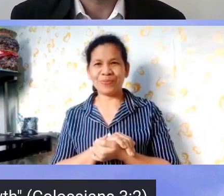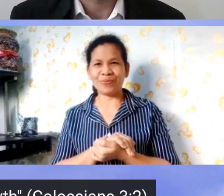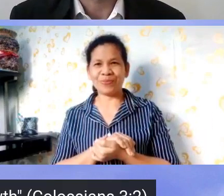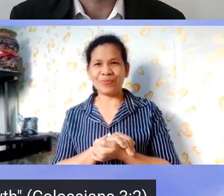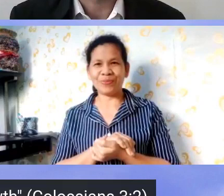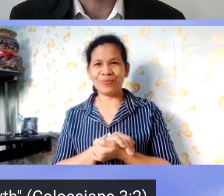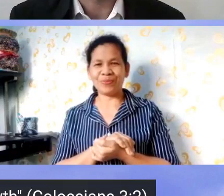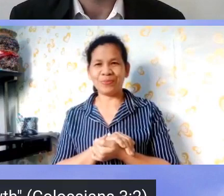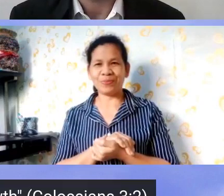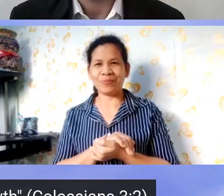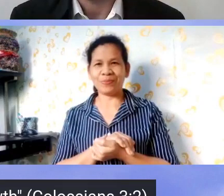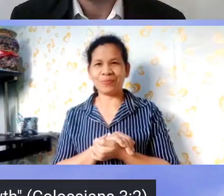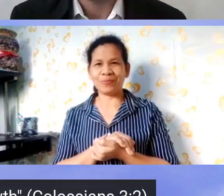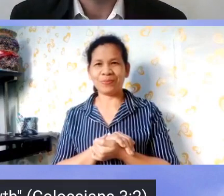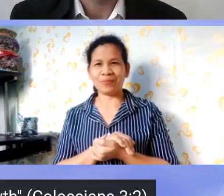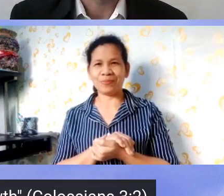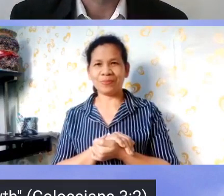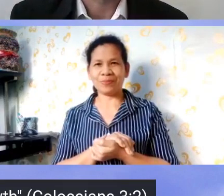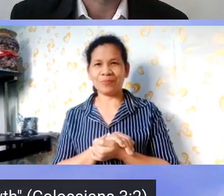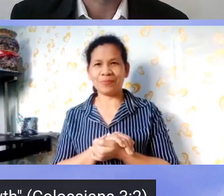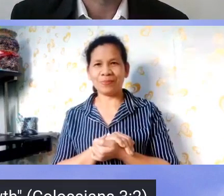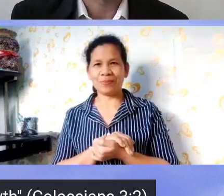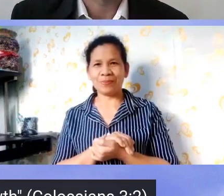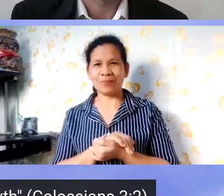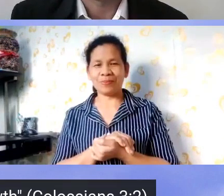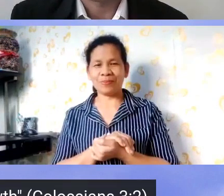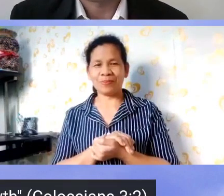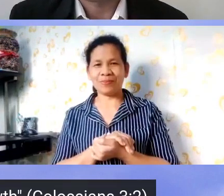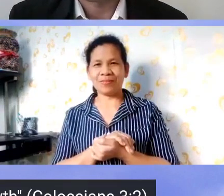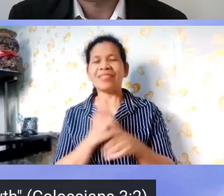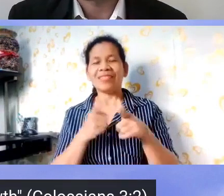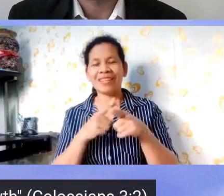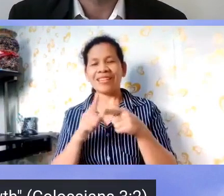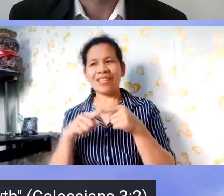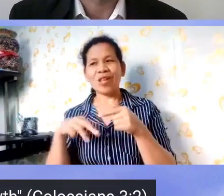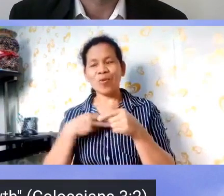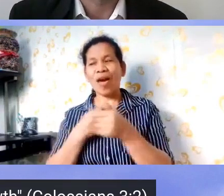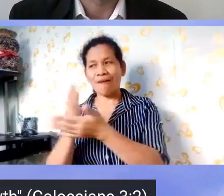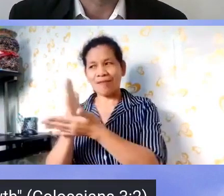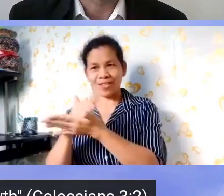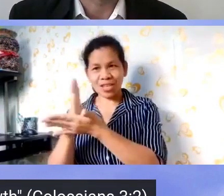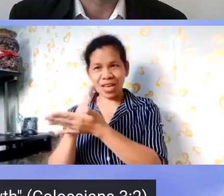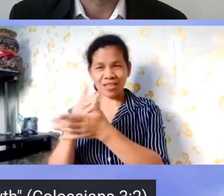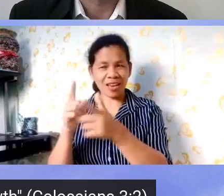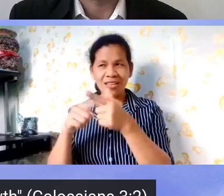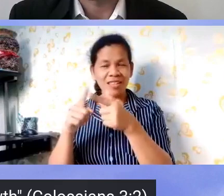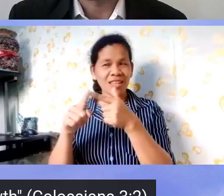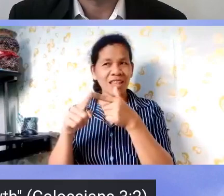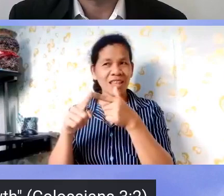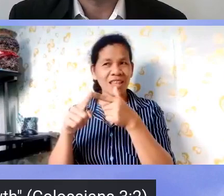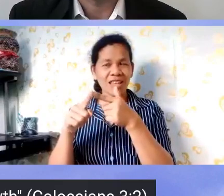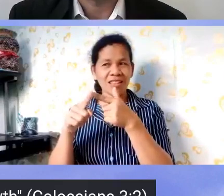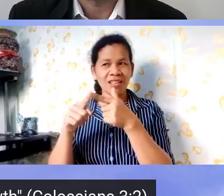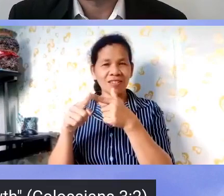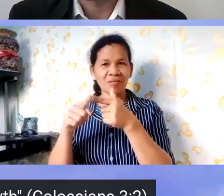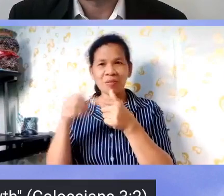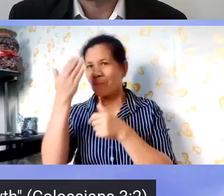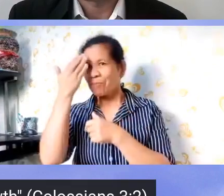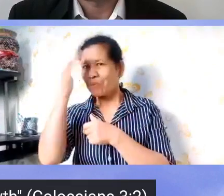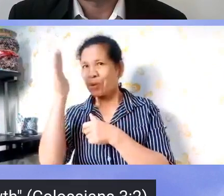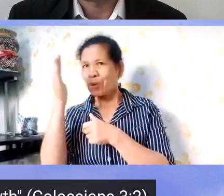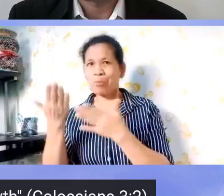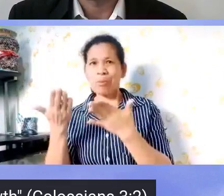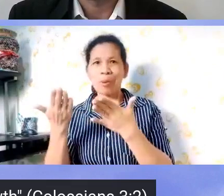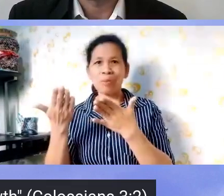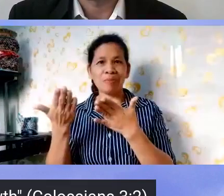No? At yung mga binahagi na natin, hindi natin alam, mga kapatid, ay yung palang binhi na